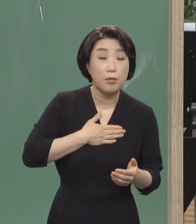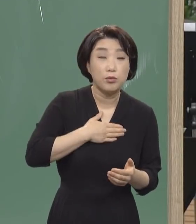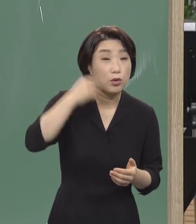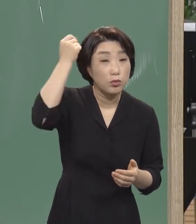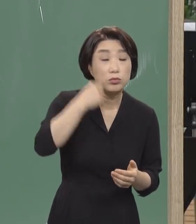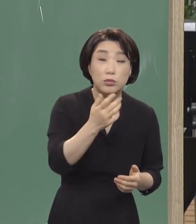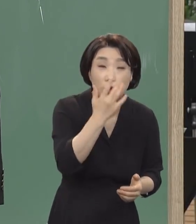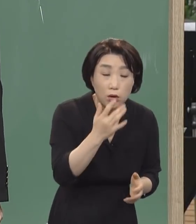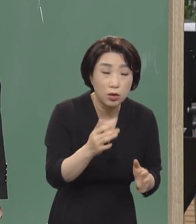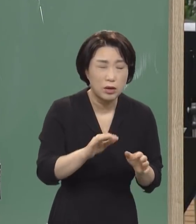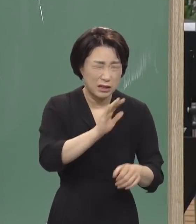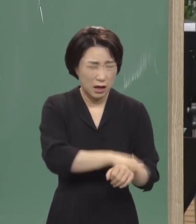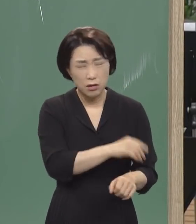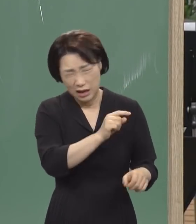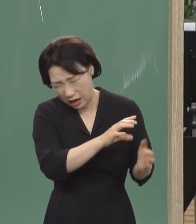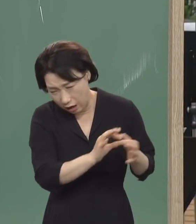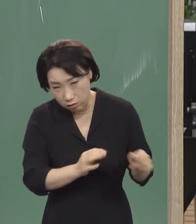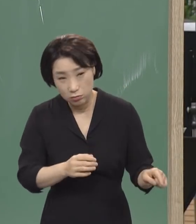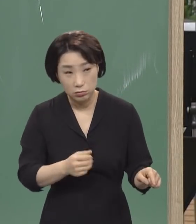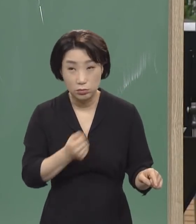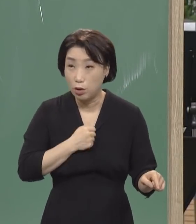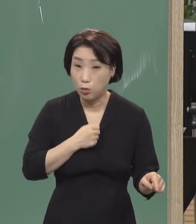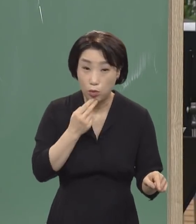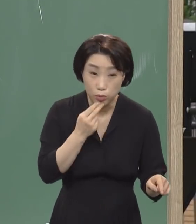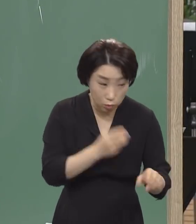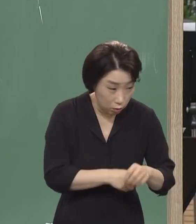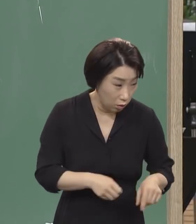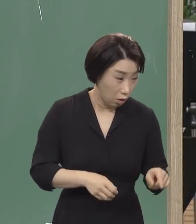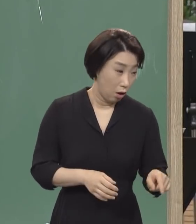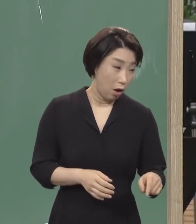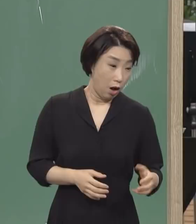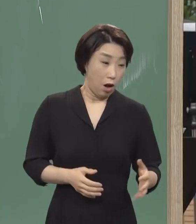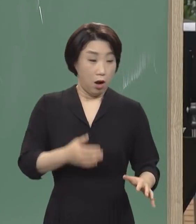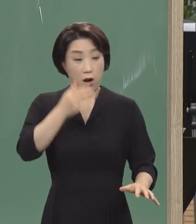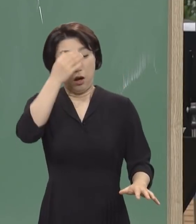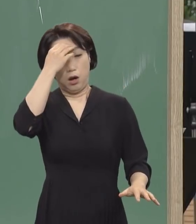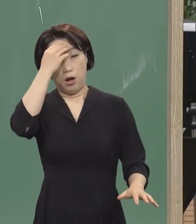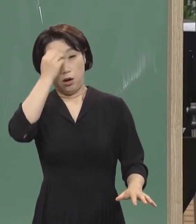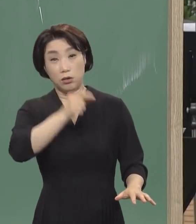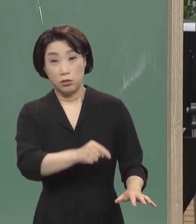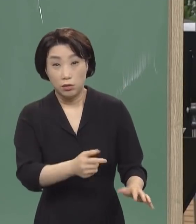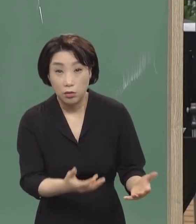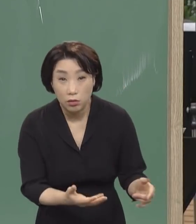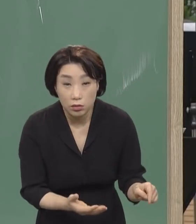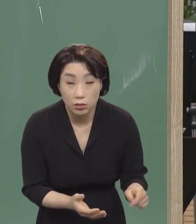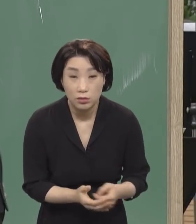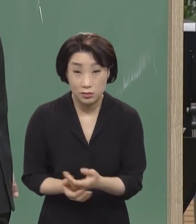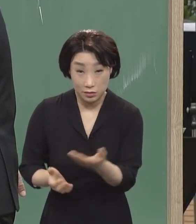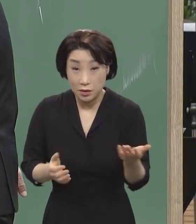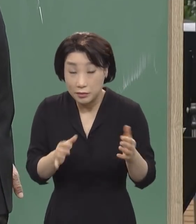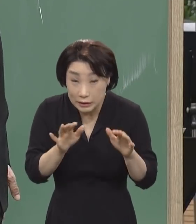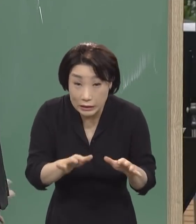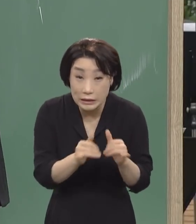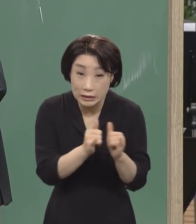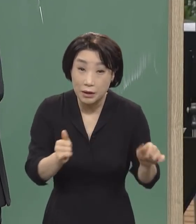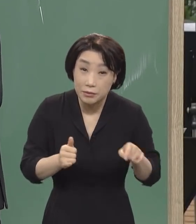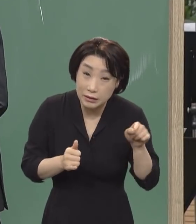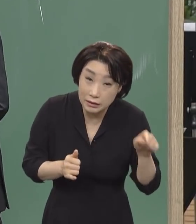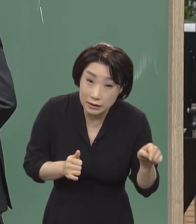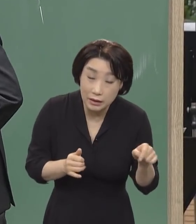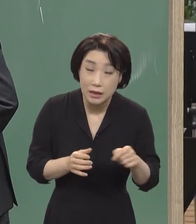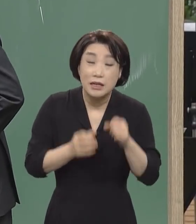아무리 잘못해도 답답한 게 없어. 어떻게 없어? 이런 사람들. 이런 사람들에게